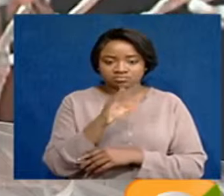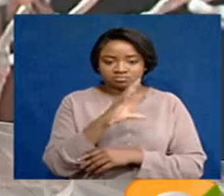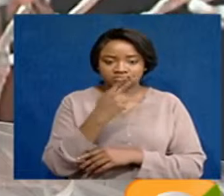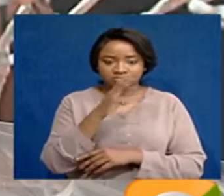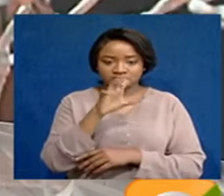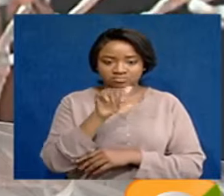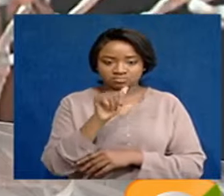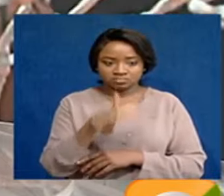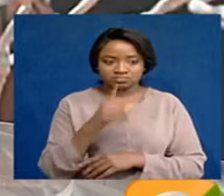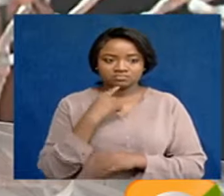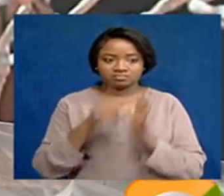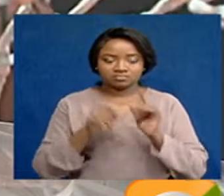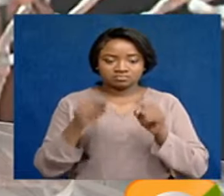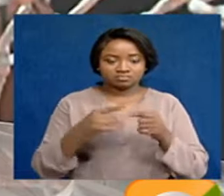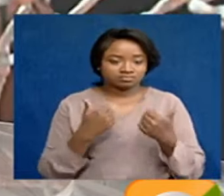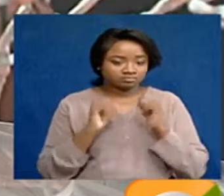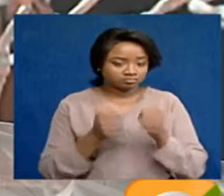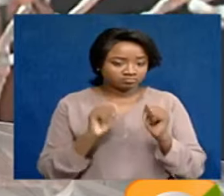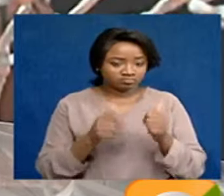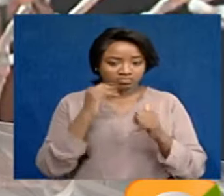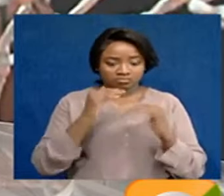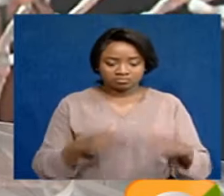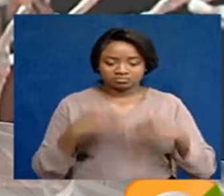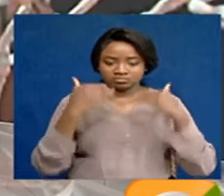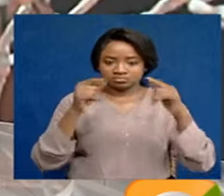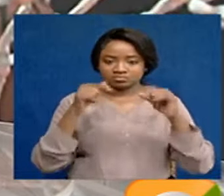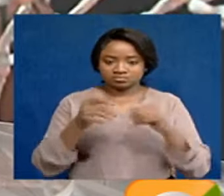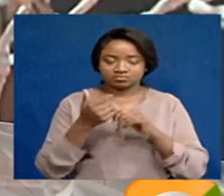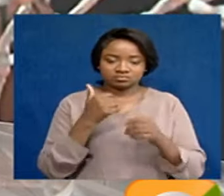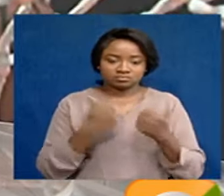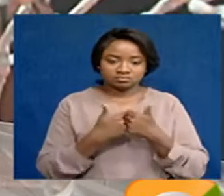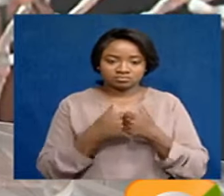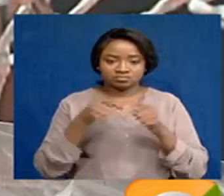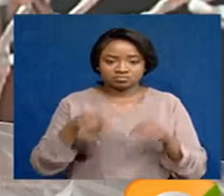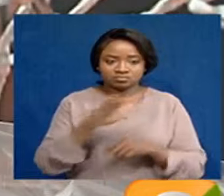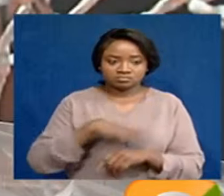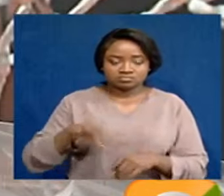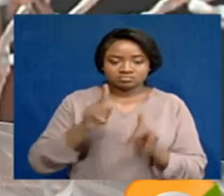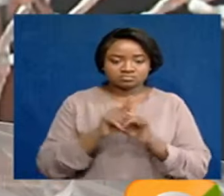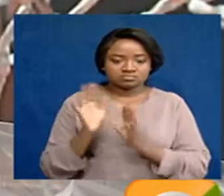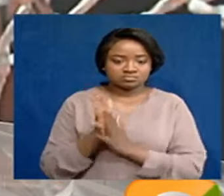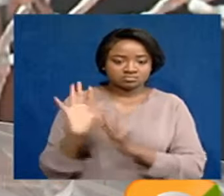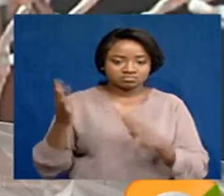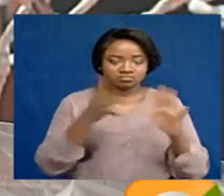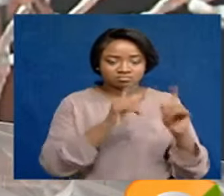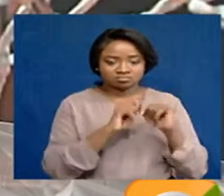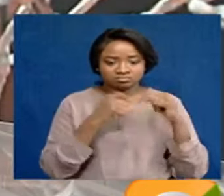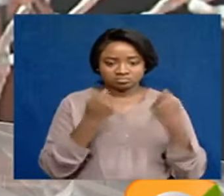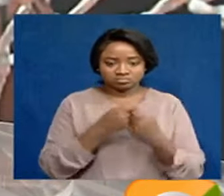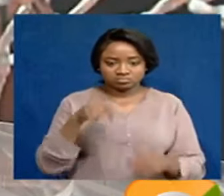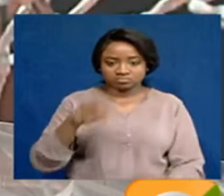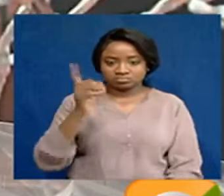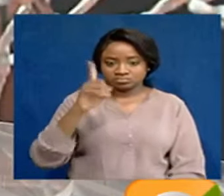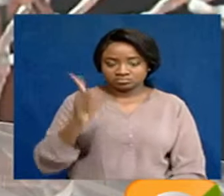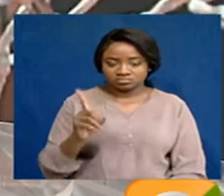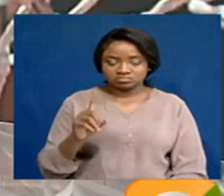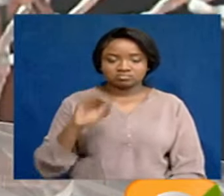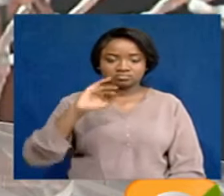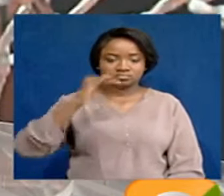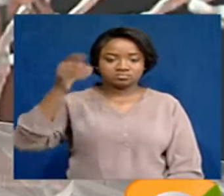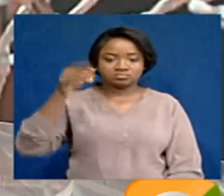Afrika na nchini Kenya kwa kuinua mchezo huo barani. Aidha ameisifu timu ya Nairobi City Thunders kwa msururu wa